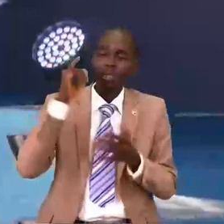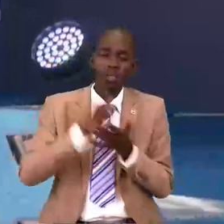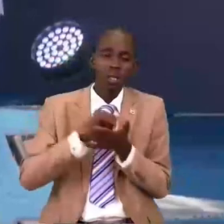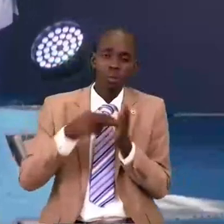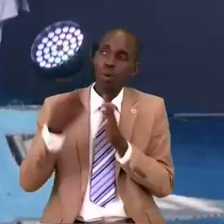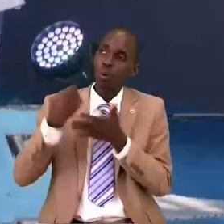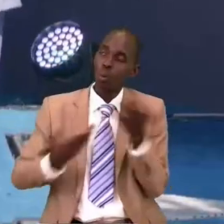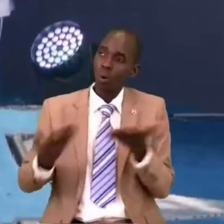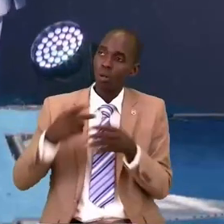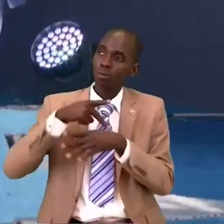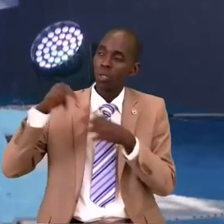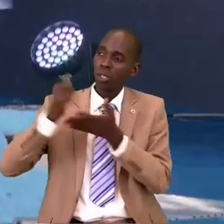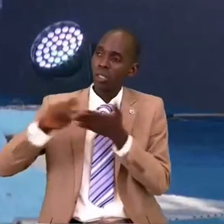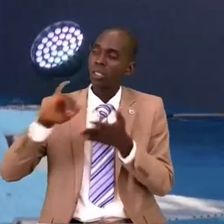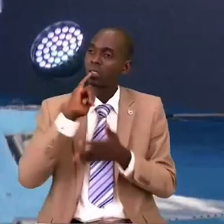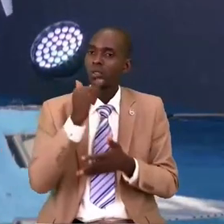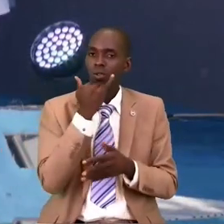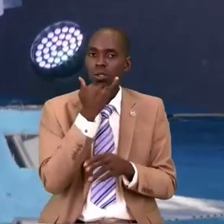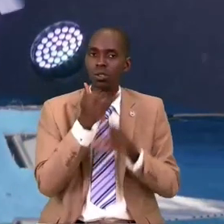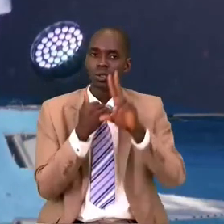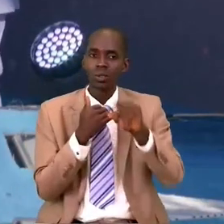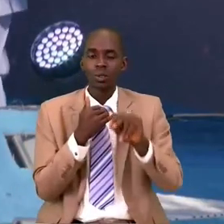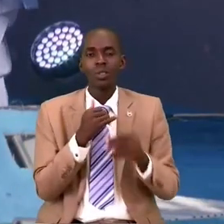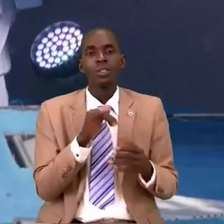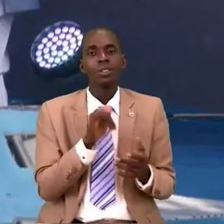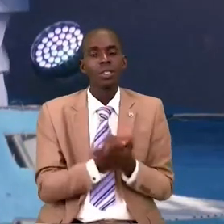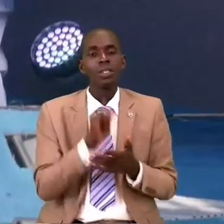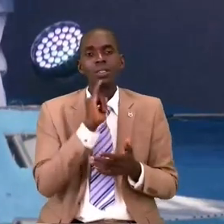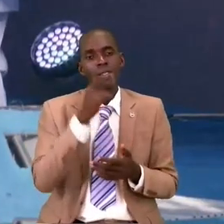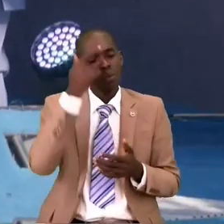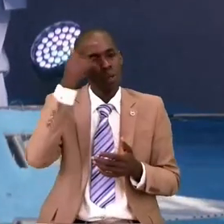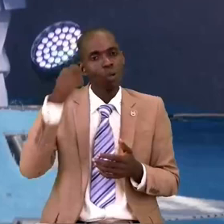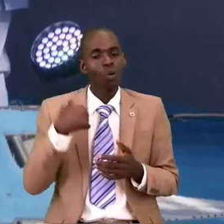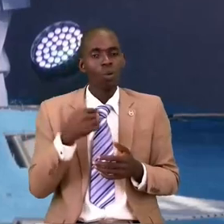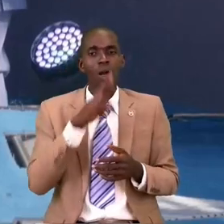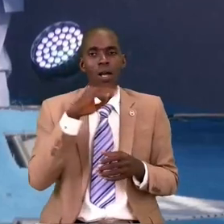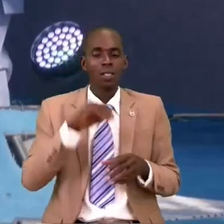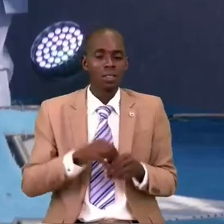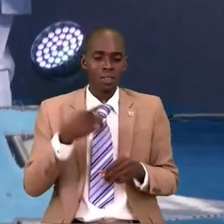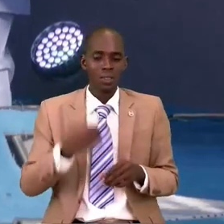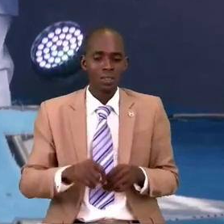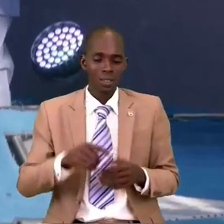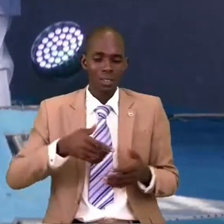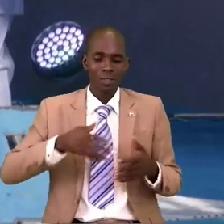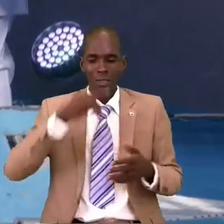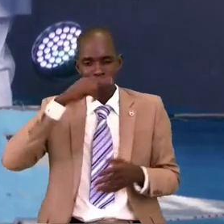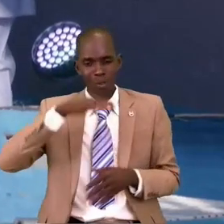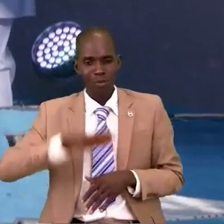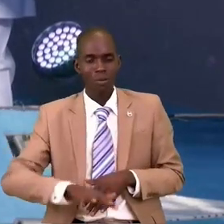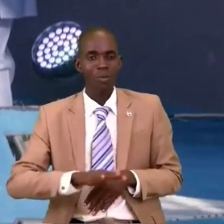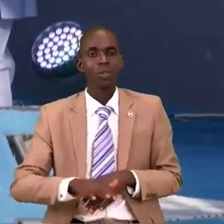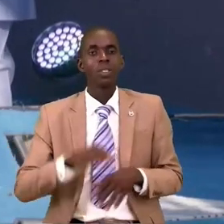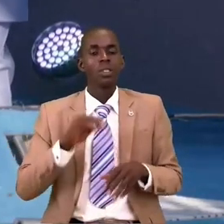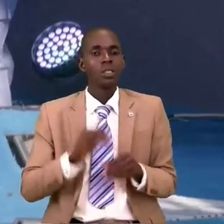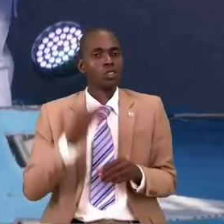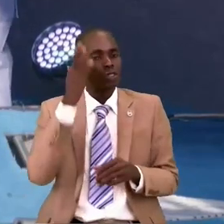primaire, à la maternelle de la connaissance. C'est comme nous, hommes d'hier, hommes, femmes d'hier, écoliers du